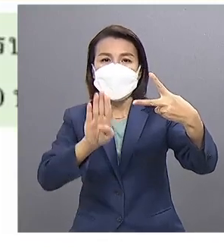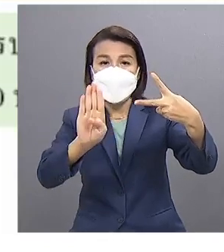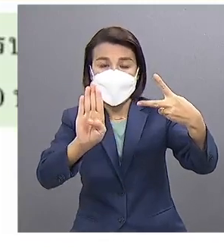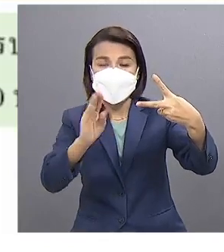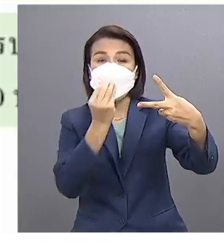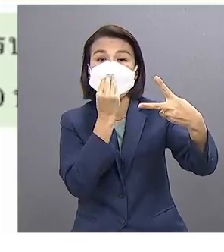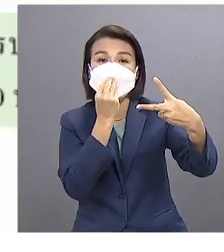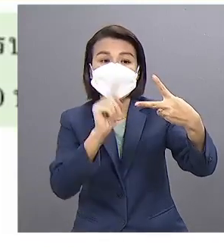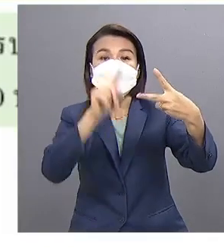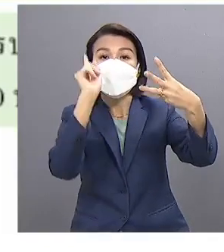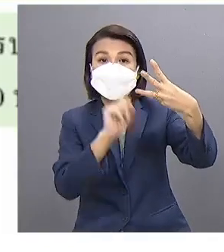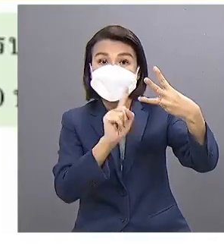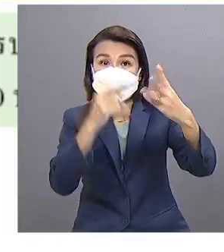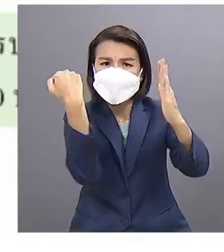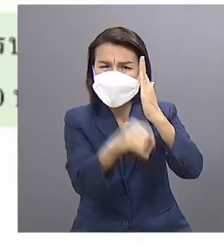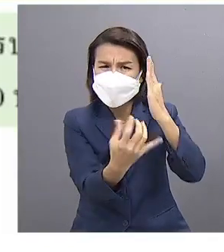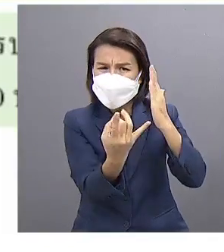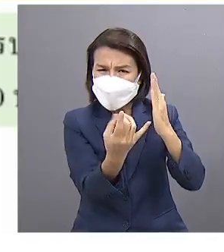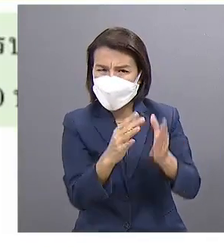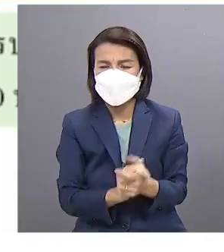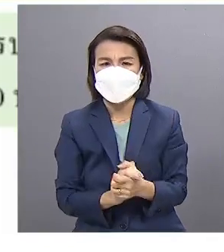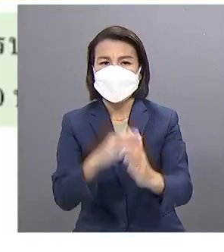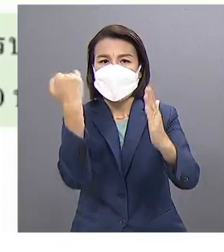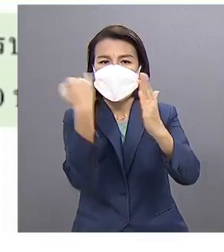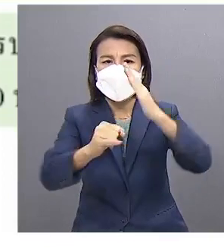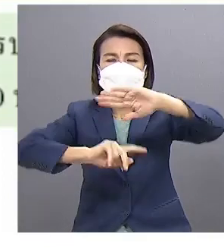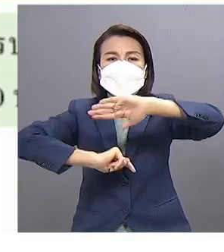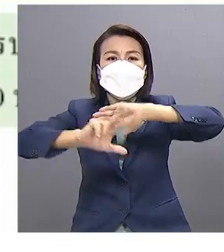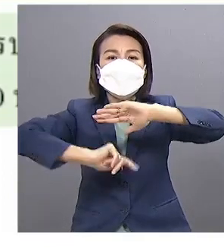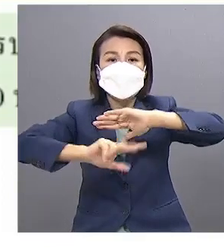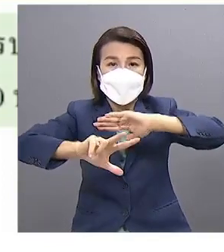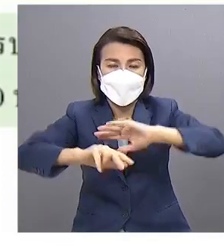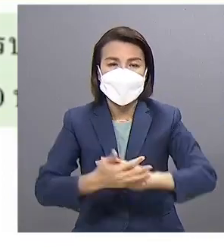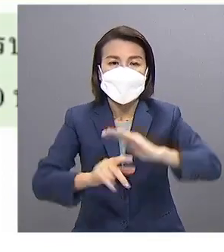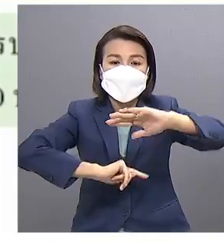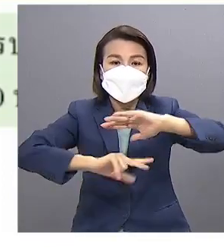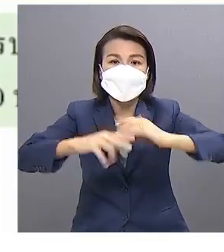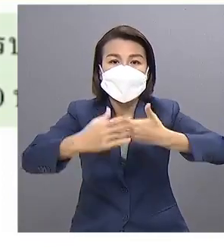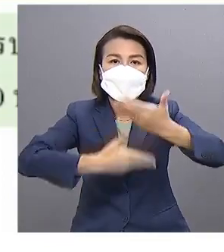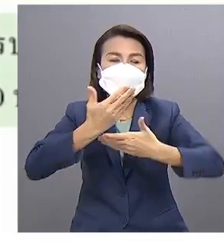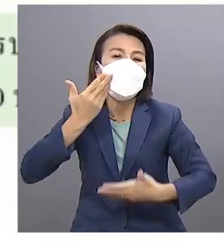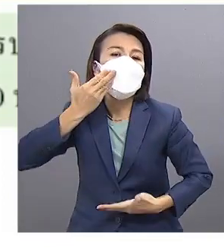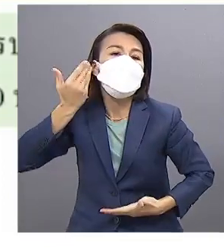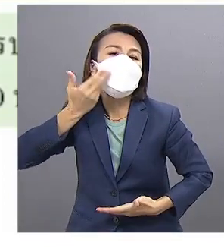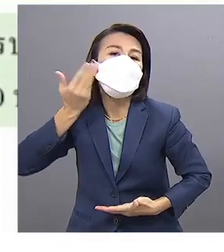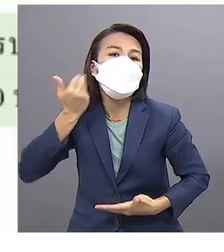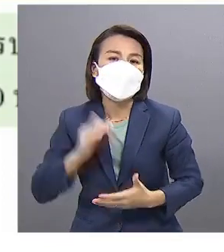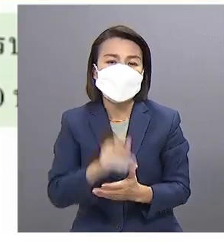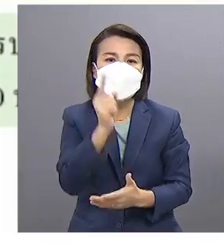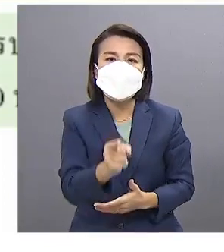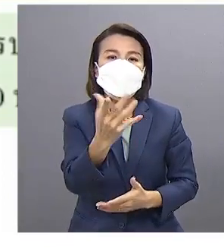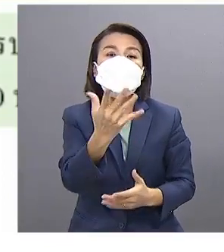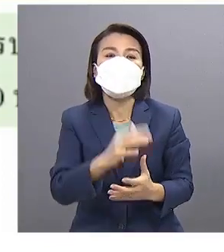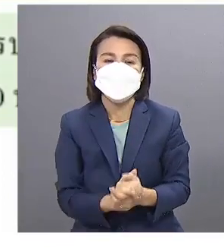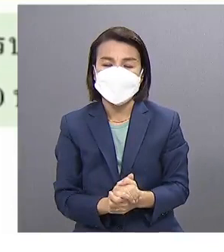ามพระราชบัญญัติอาหารก็คือความผิดเรื่องการโฆษณาขายสินค้าอวดอ้างเกินจริงนะคะอันนี้ก็ต้องระวางโทษจ